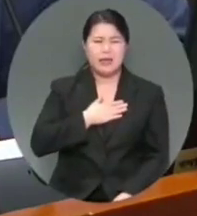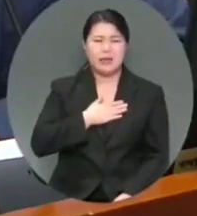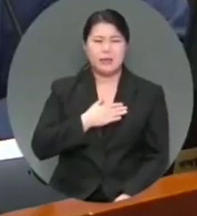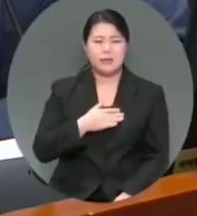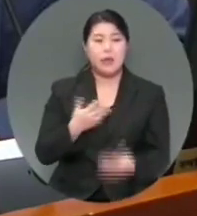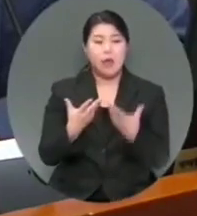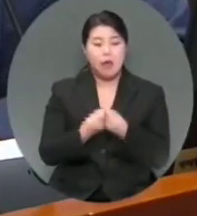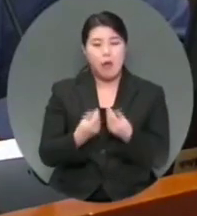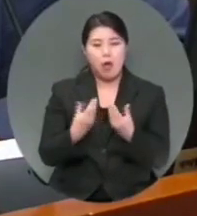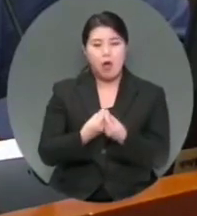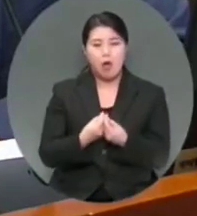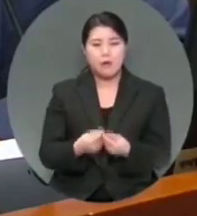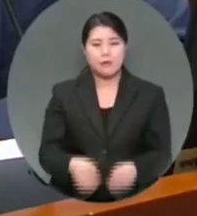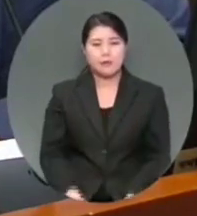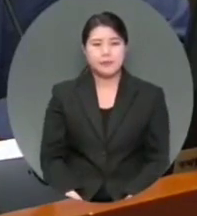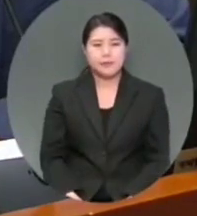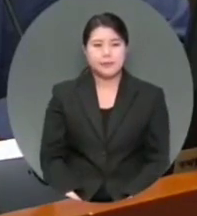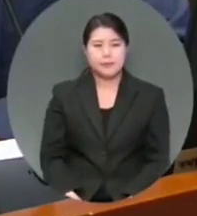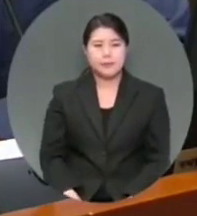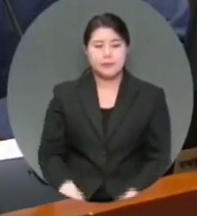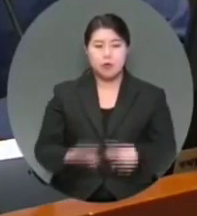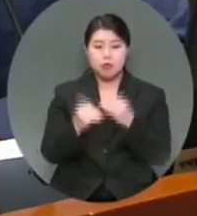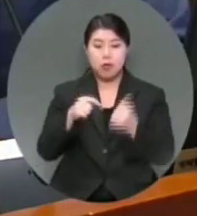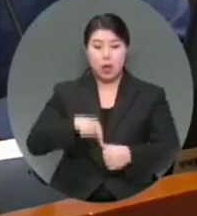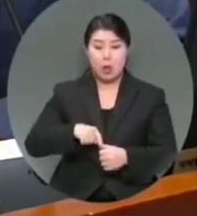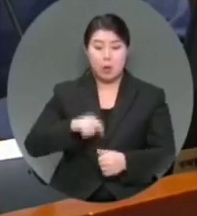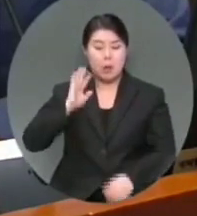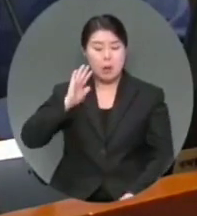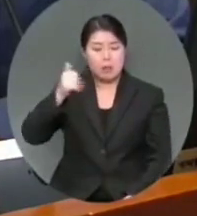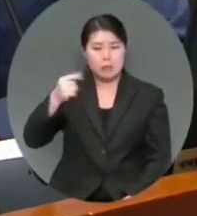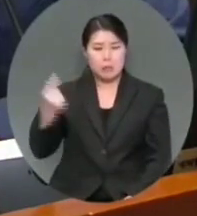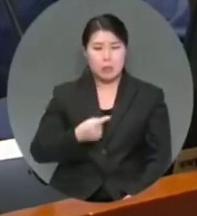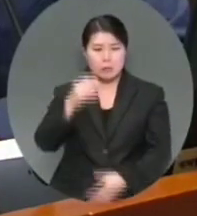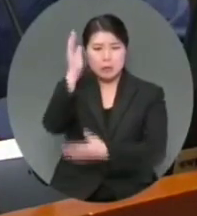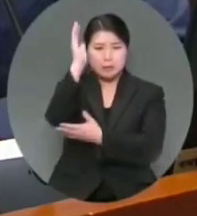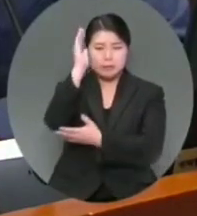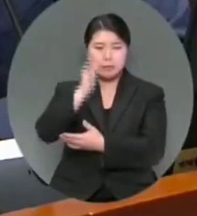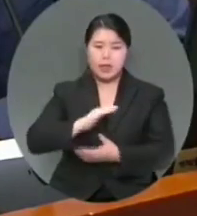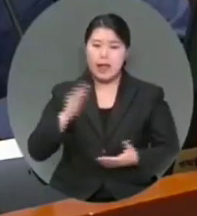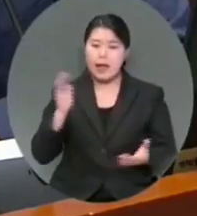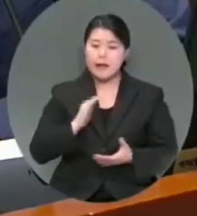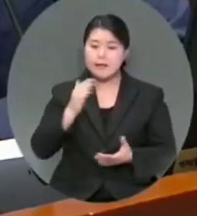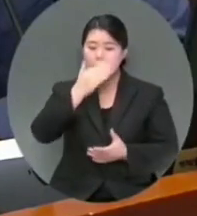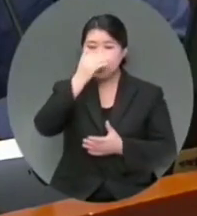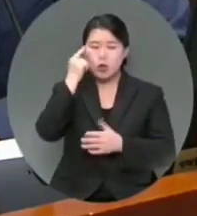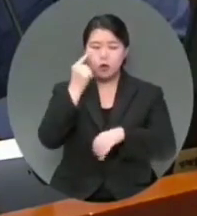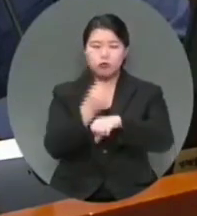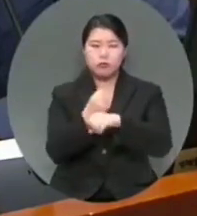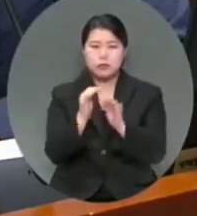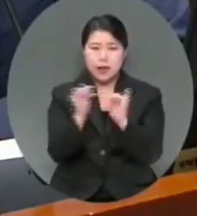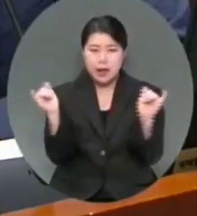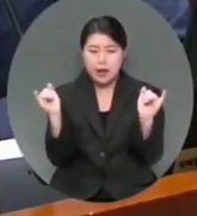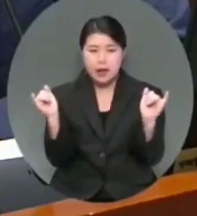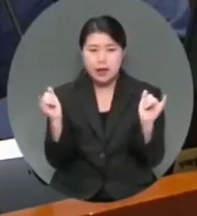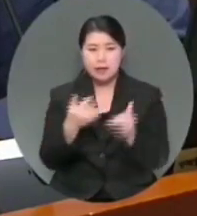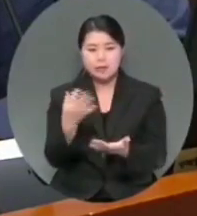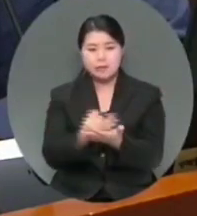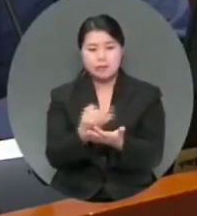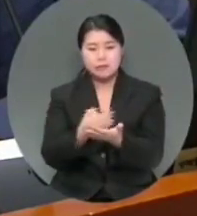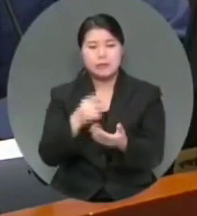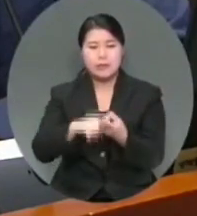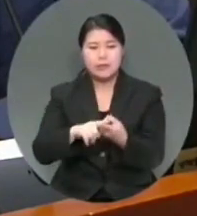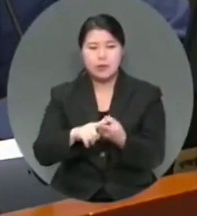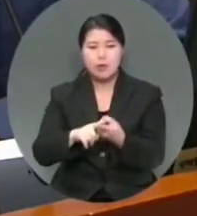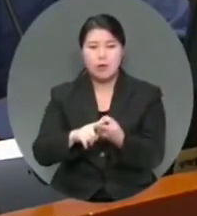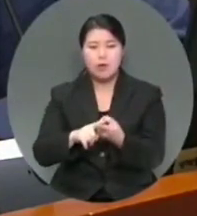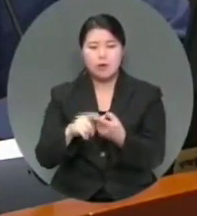들면 그 시정 연설에서 대통령도 이렇게 말씀하셨어요. 학생 연구자들의 인건비 부분에 대해서는 좀 살리는 걸